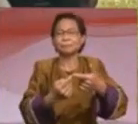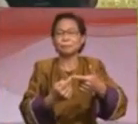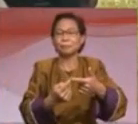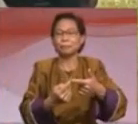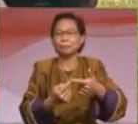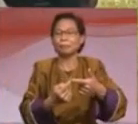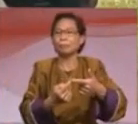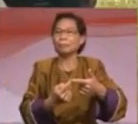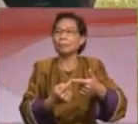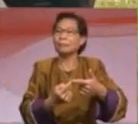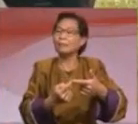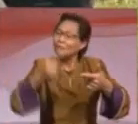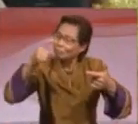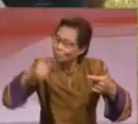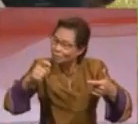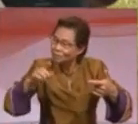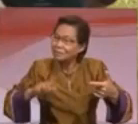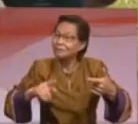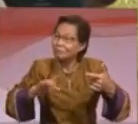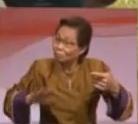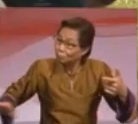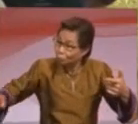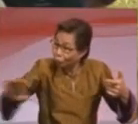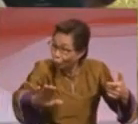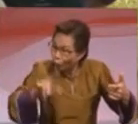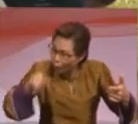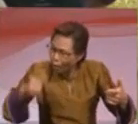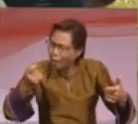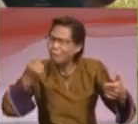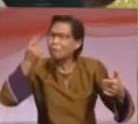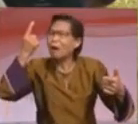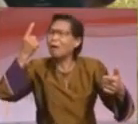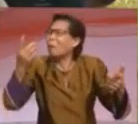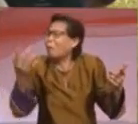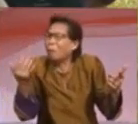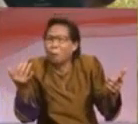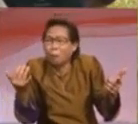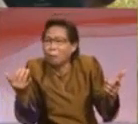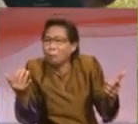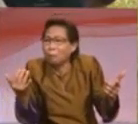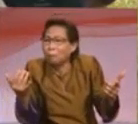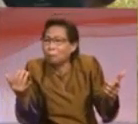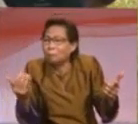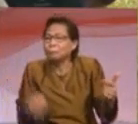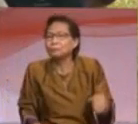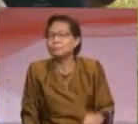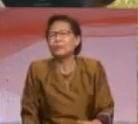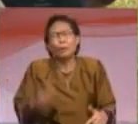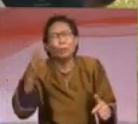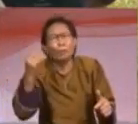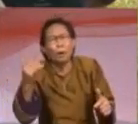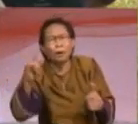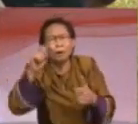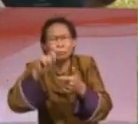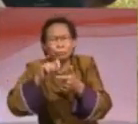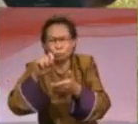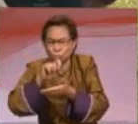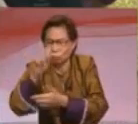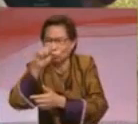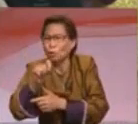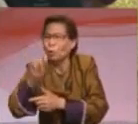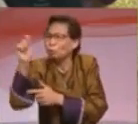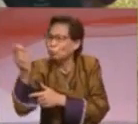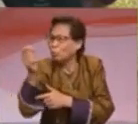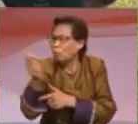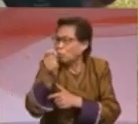dan keduanya Mike juga halus faham Mengapa tulisan Jawi ingin